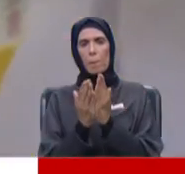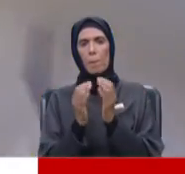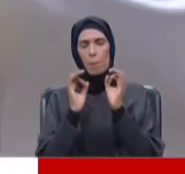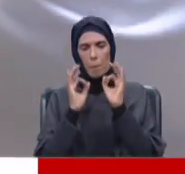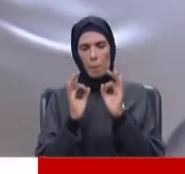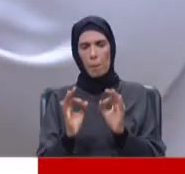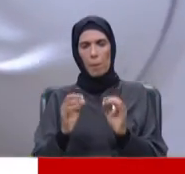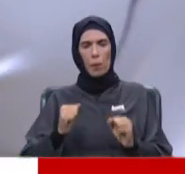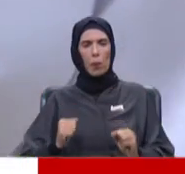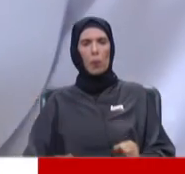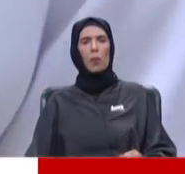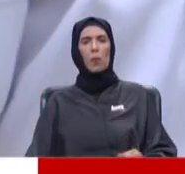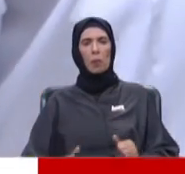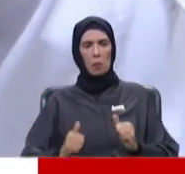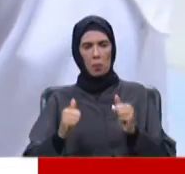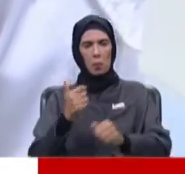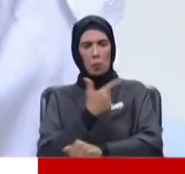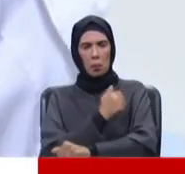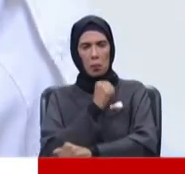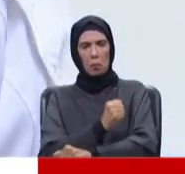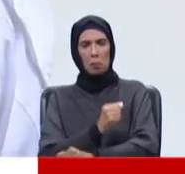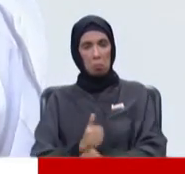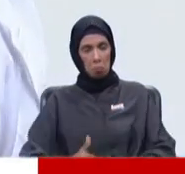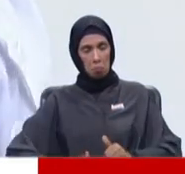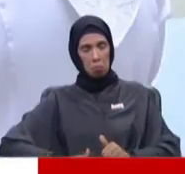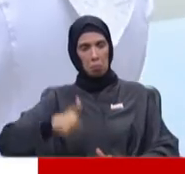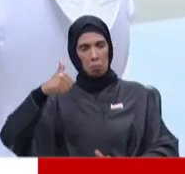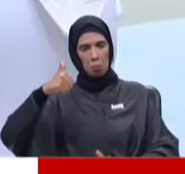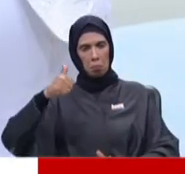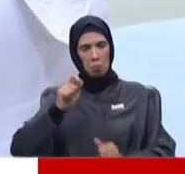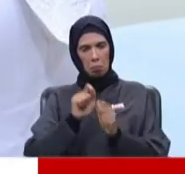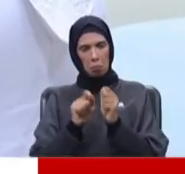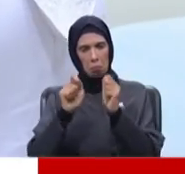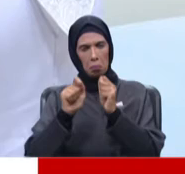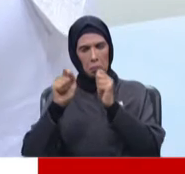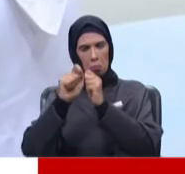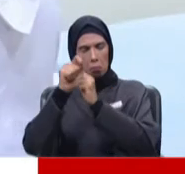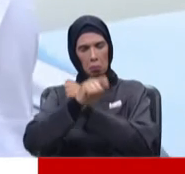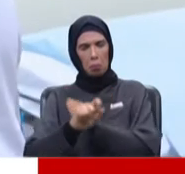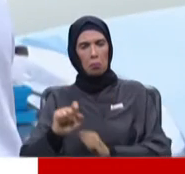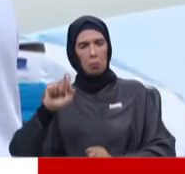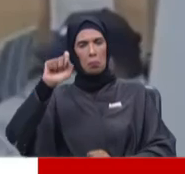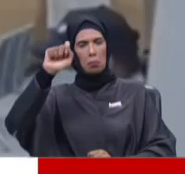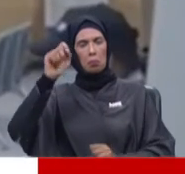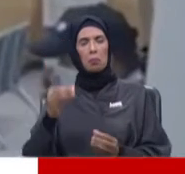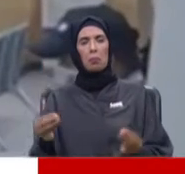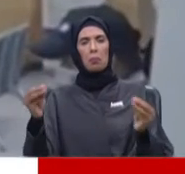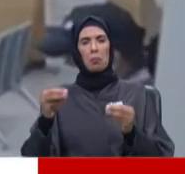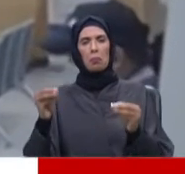البحرين أثبتت فاعلية التطعيمات مع وجود سلالات متحورة من الفيروس في زيادة